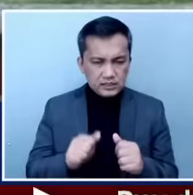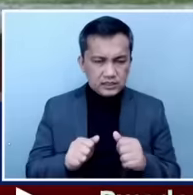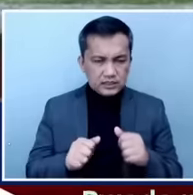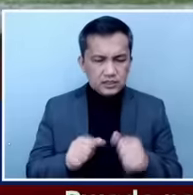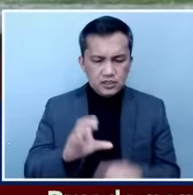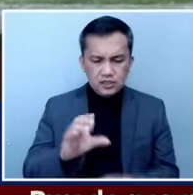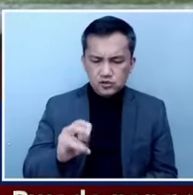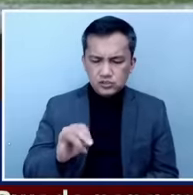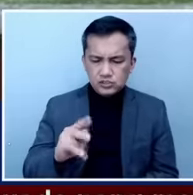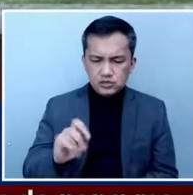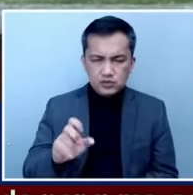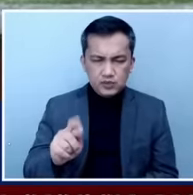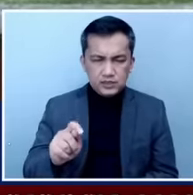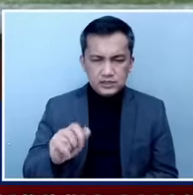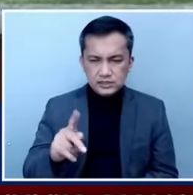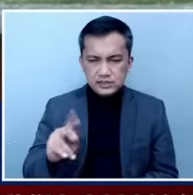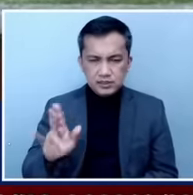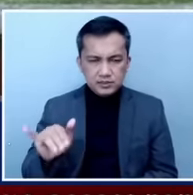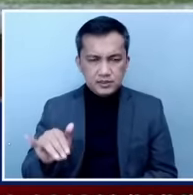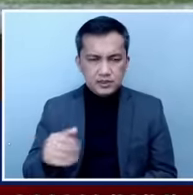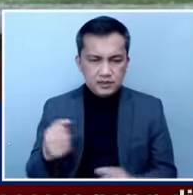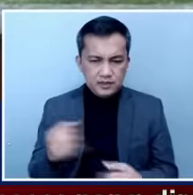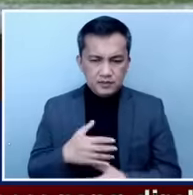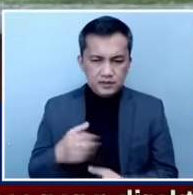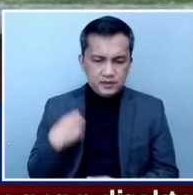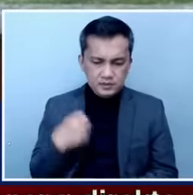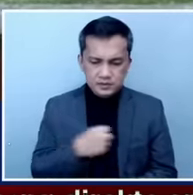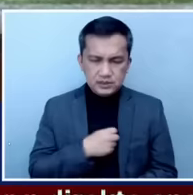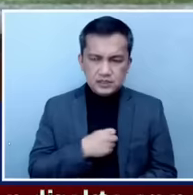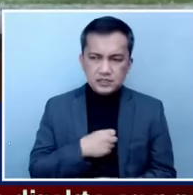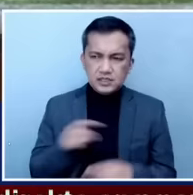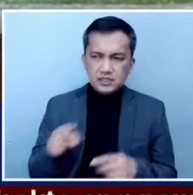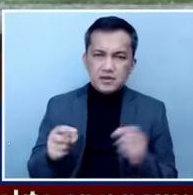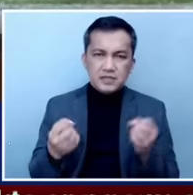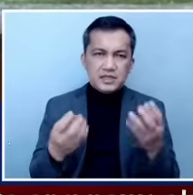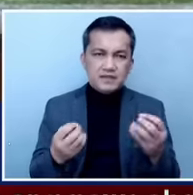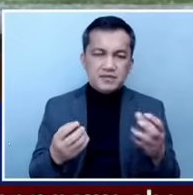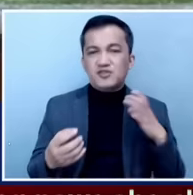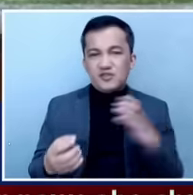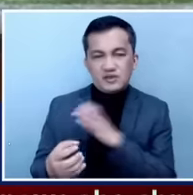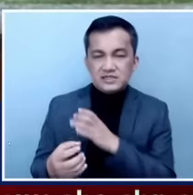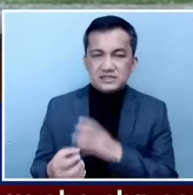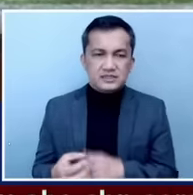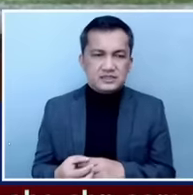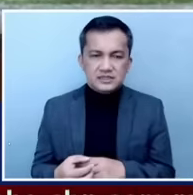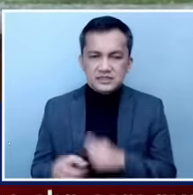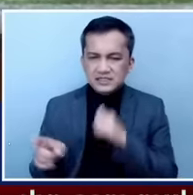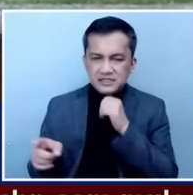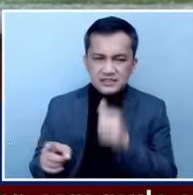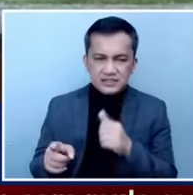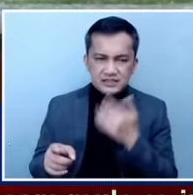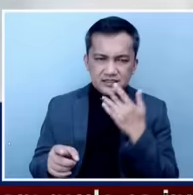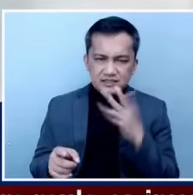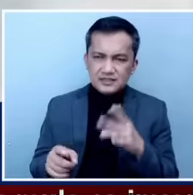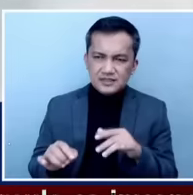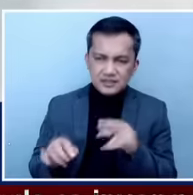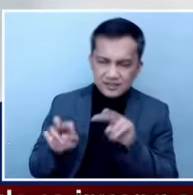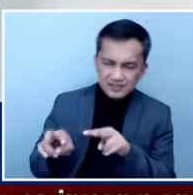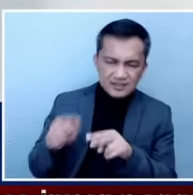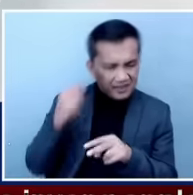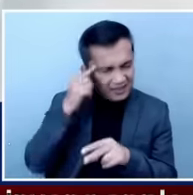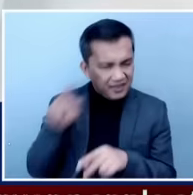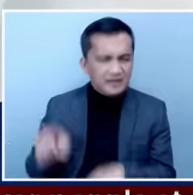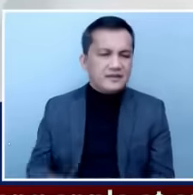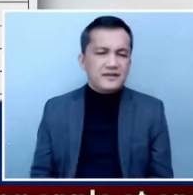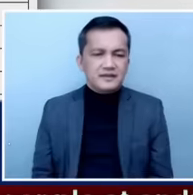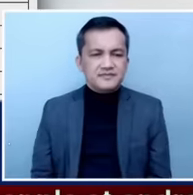assembly. Yung fear of the Senate that we will gobble them up. Well, they're not as delicious as they think they are. Kasamaan